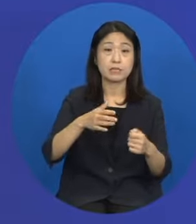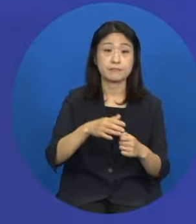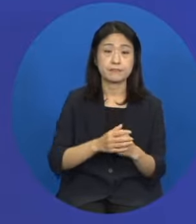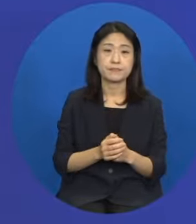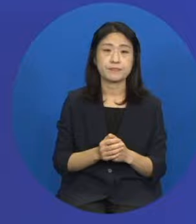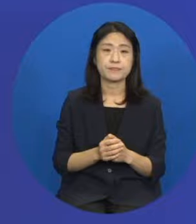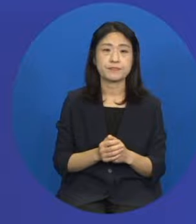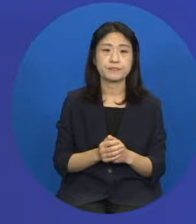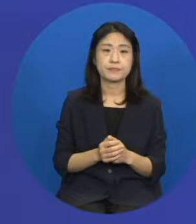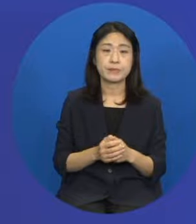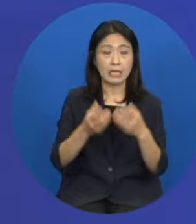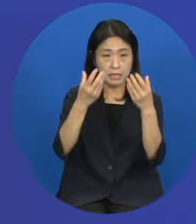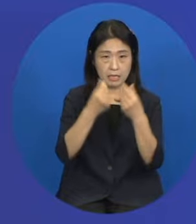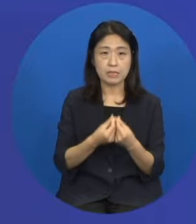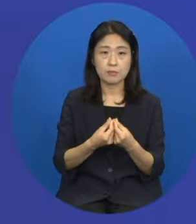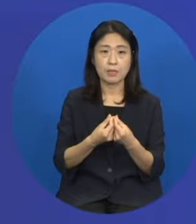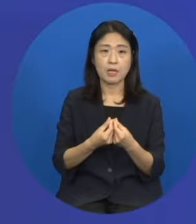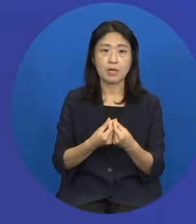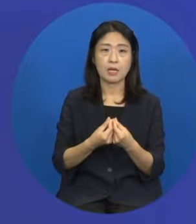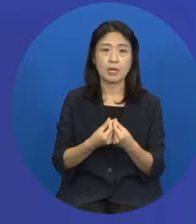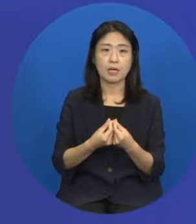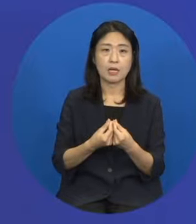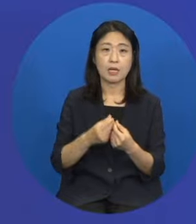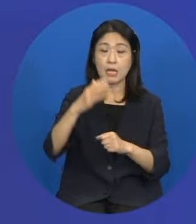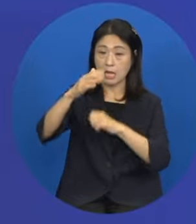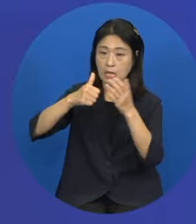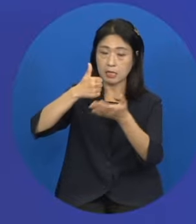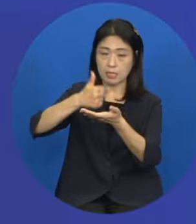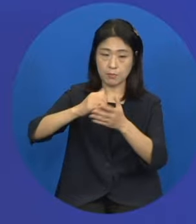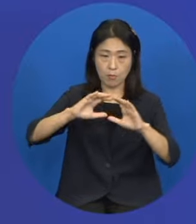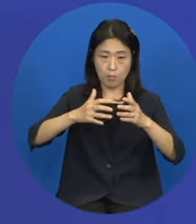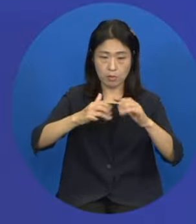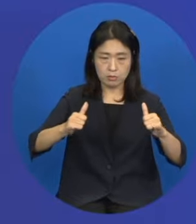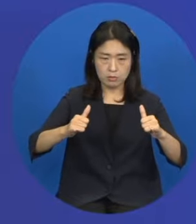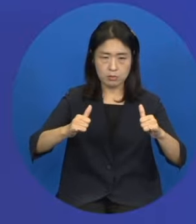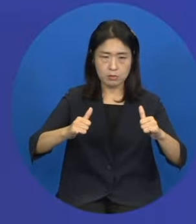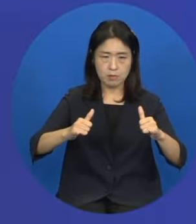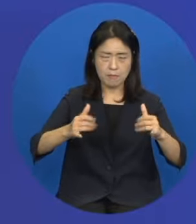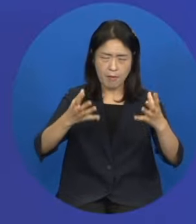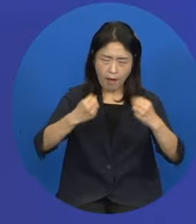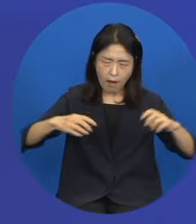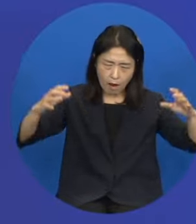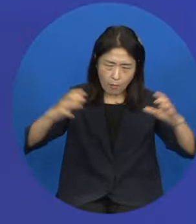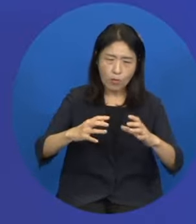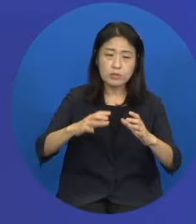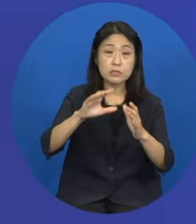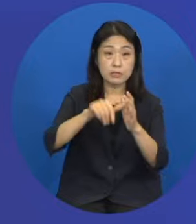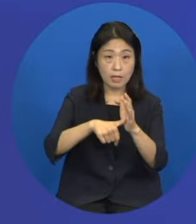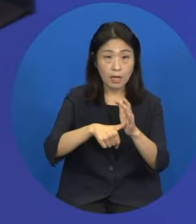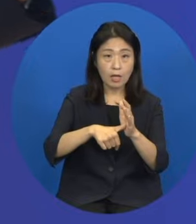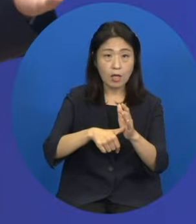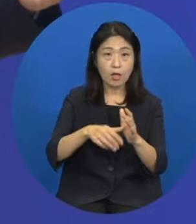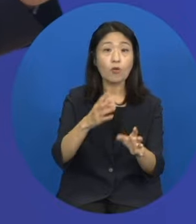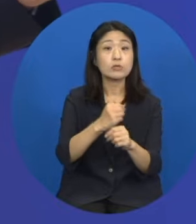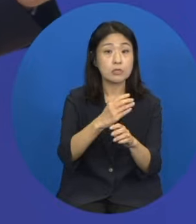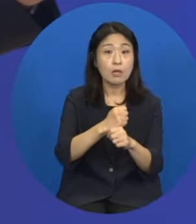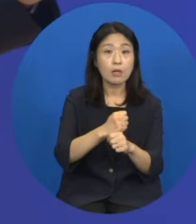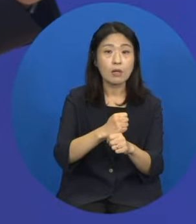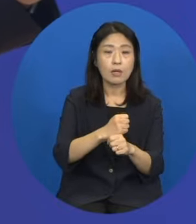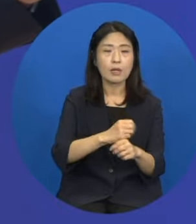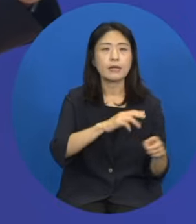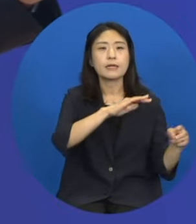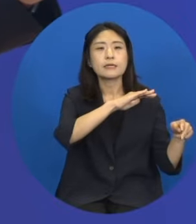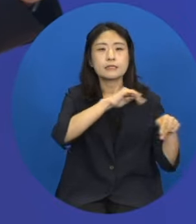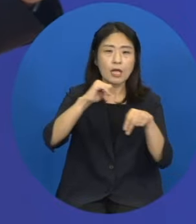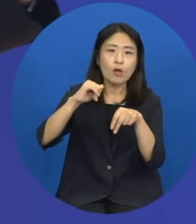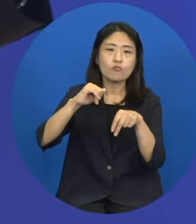성경에 하나님의 백성들이 대규모로 모였던 때를 한번 떠올려 보십시오. 사무엘이 국가의